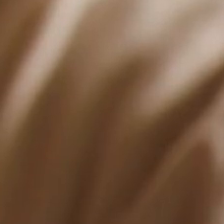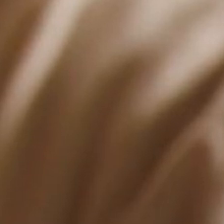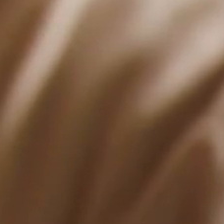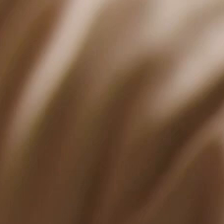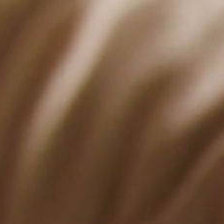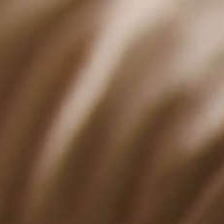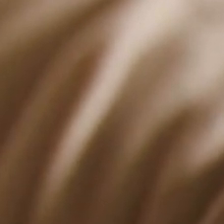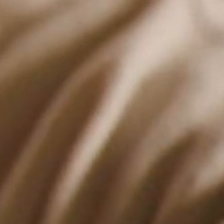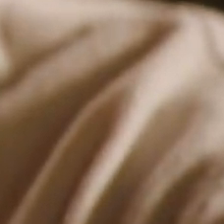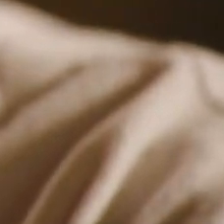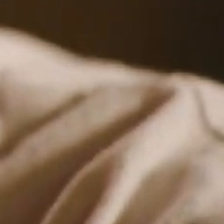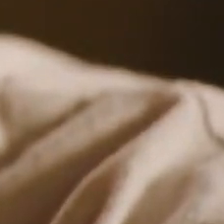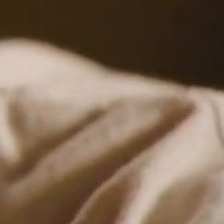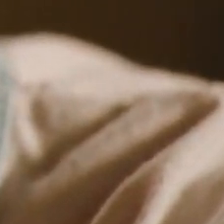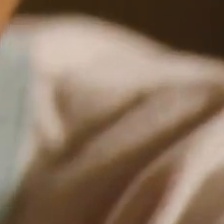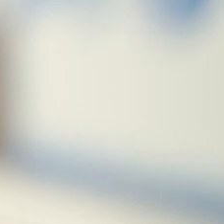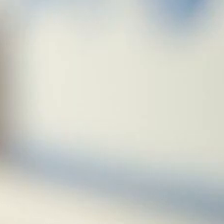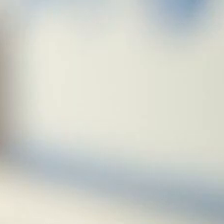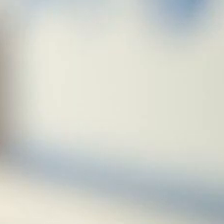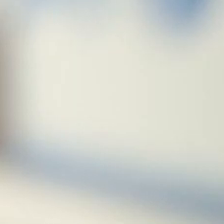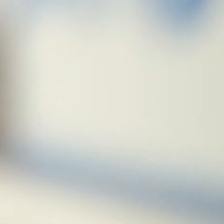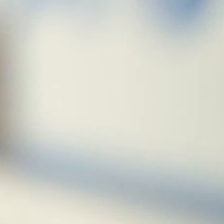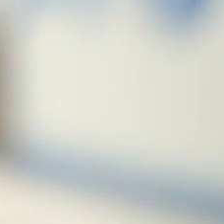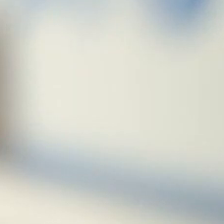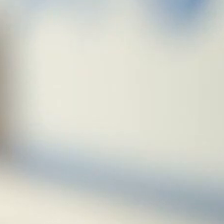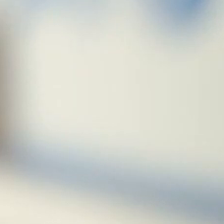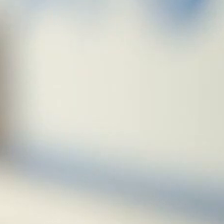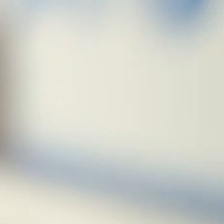Ayah tetap menjadi orang yang ramah kepada siapa saja.